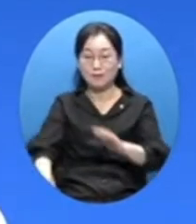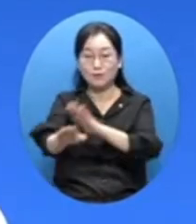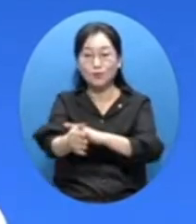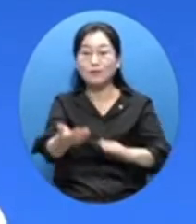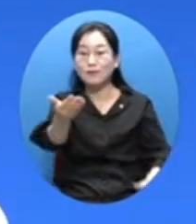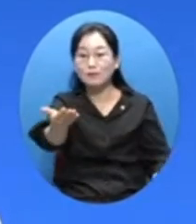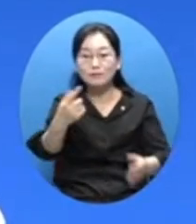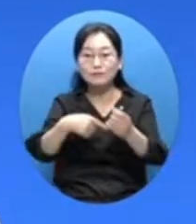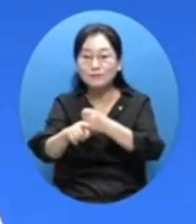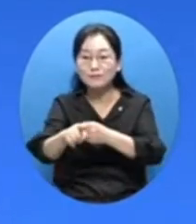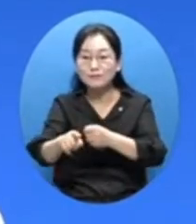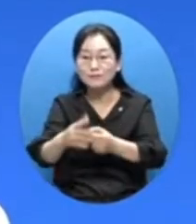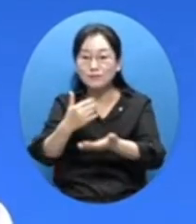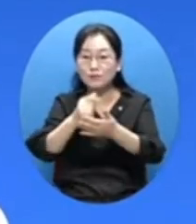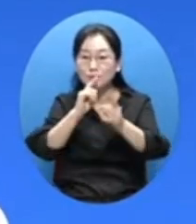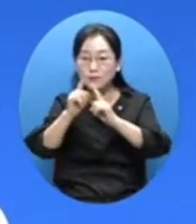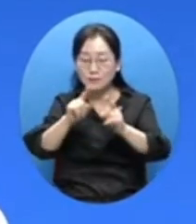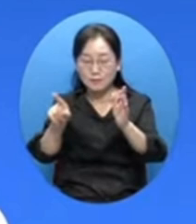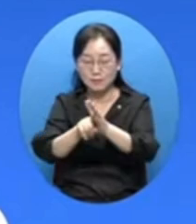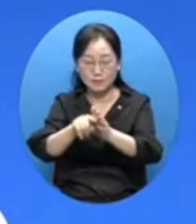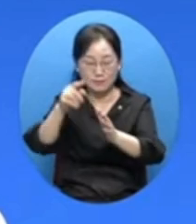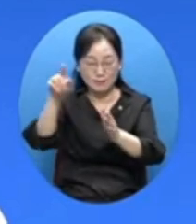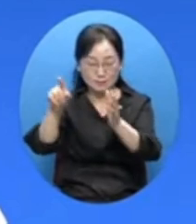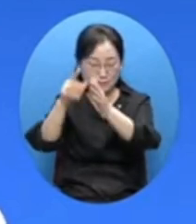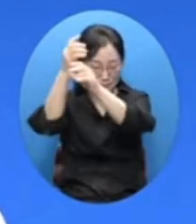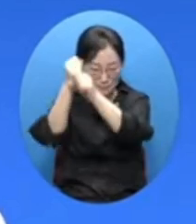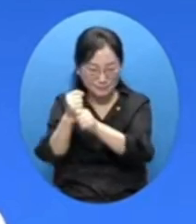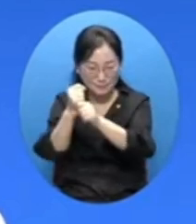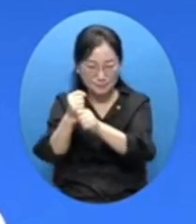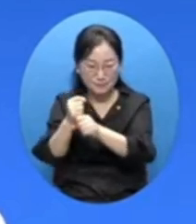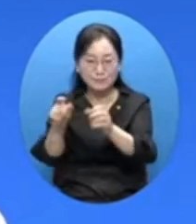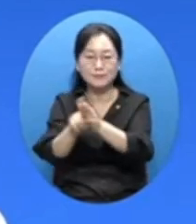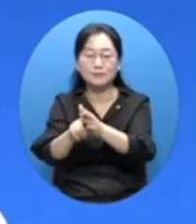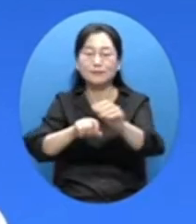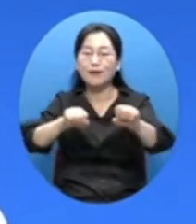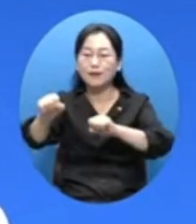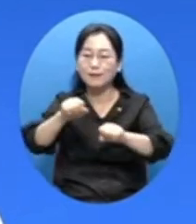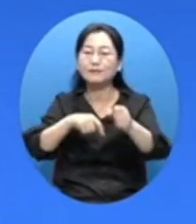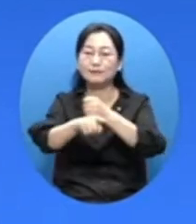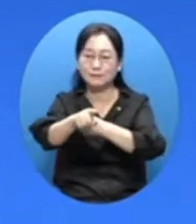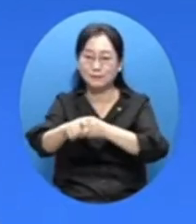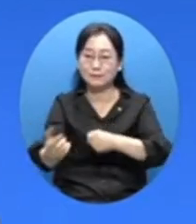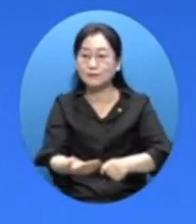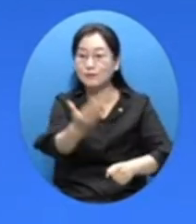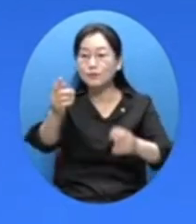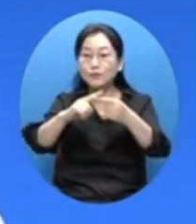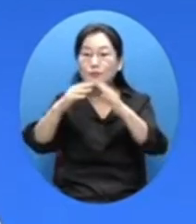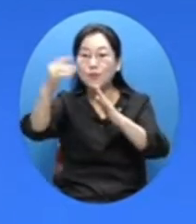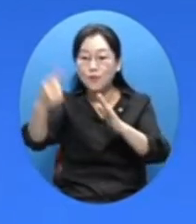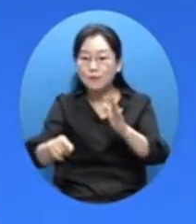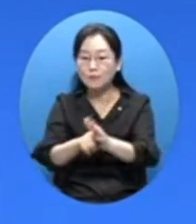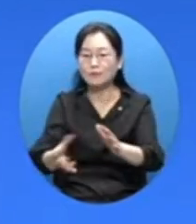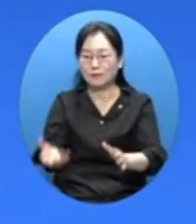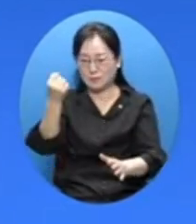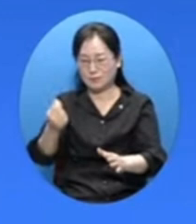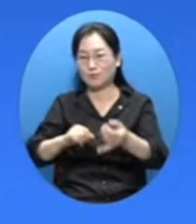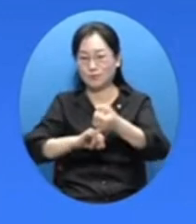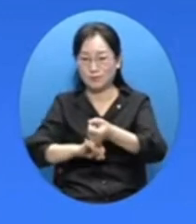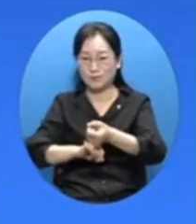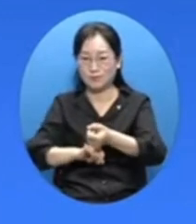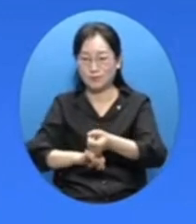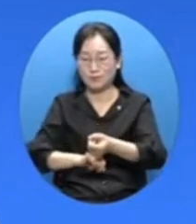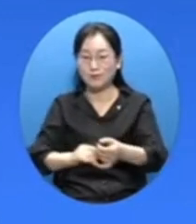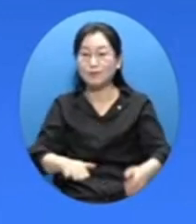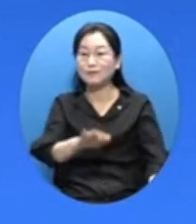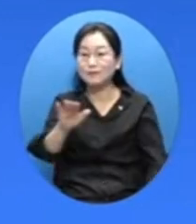하는 것은 주님 말씀을 전적으로 믿고 의지하는 믿음의 행위를 말합니다. 여러분 교회 나와서 믿음을 갖고 살아야지